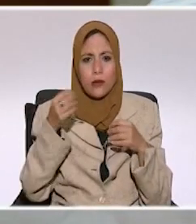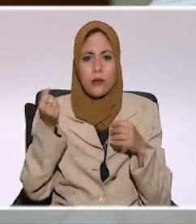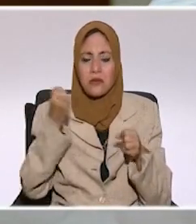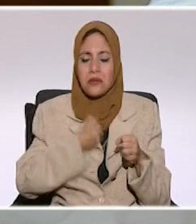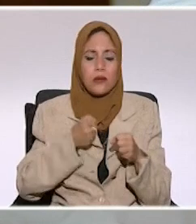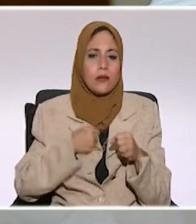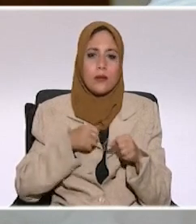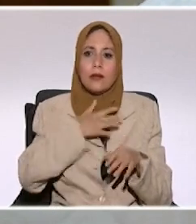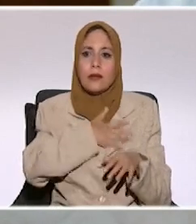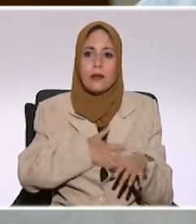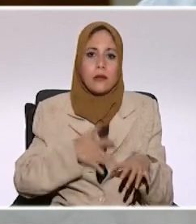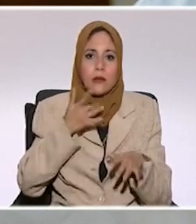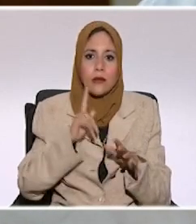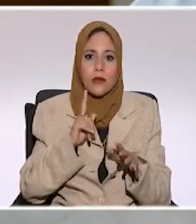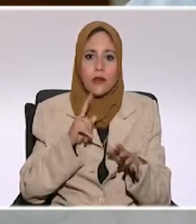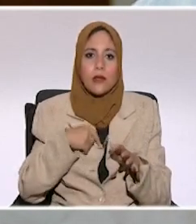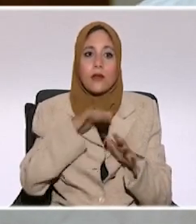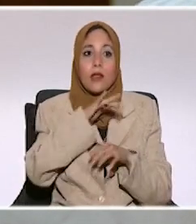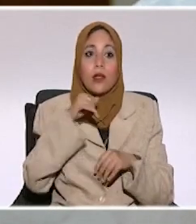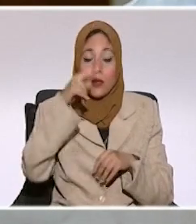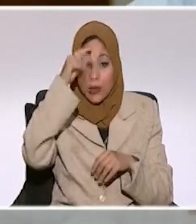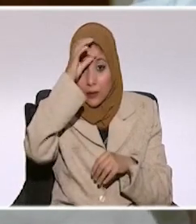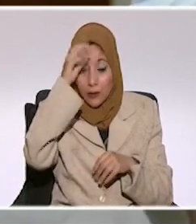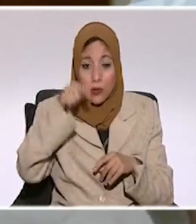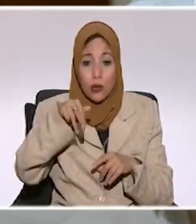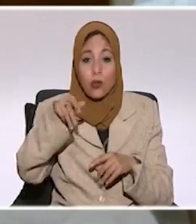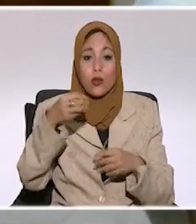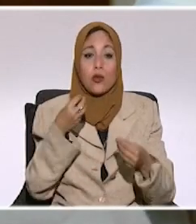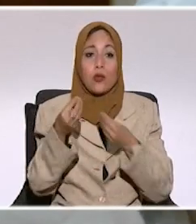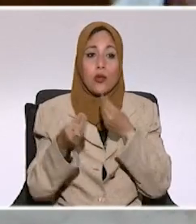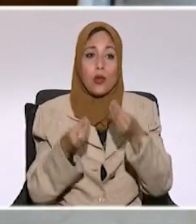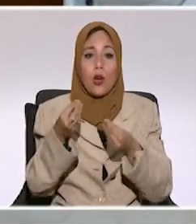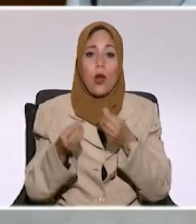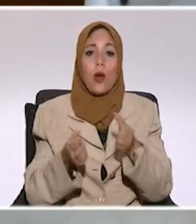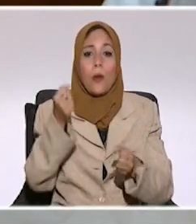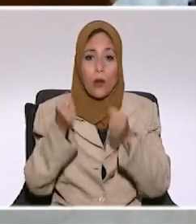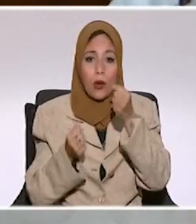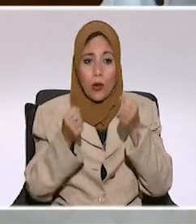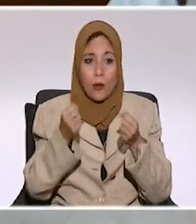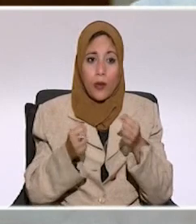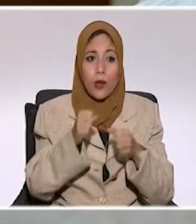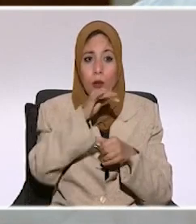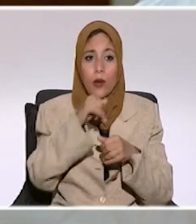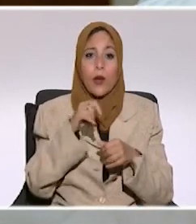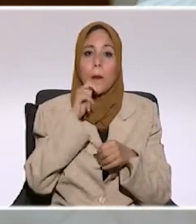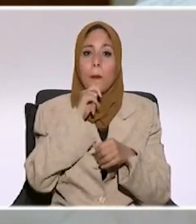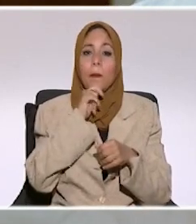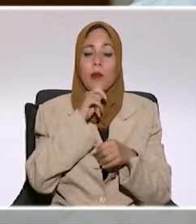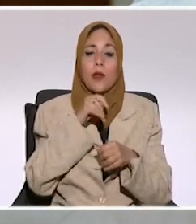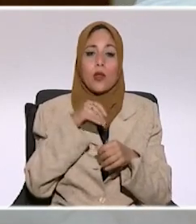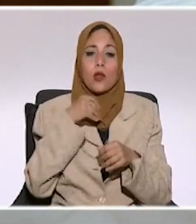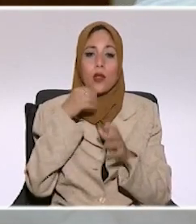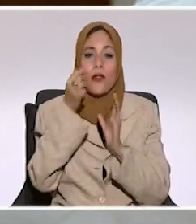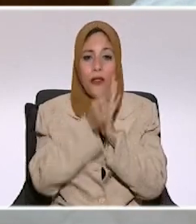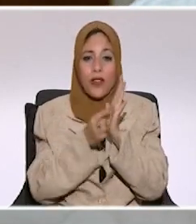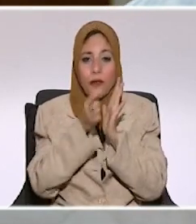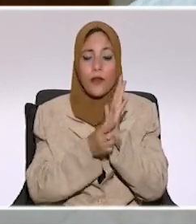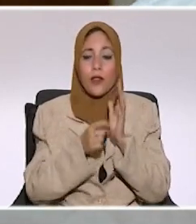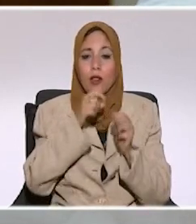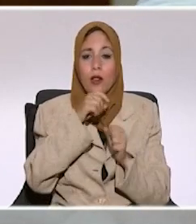يعني، ولا كان، ما كنت ماشي بالراحة جدا بعربيتي، وجاي من قراية فتحة اختي من الصعيد، وما كانش